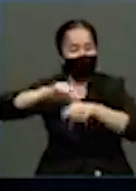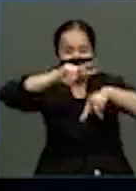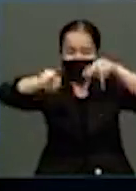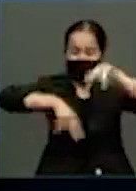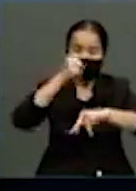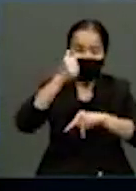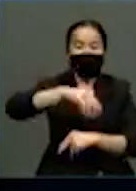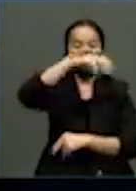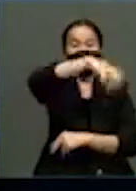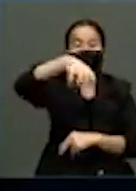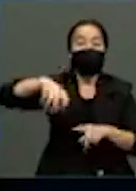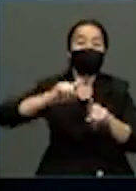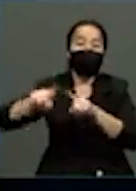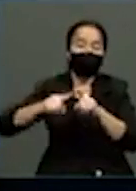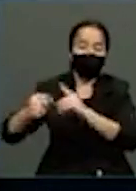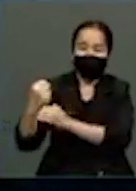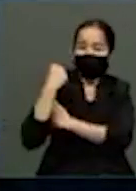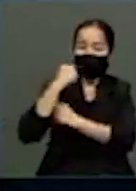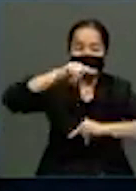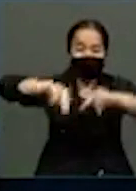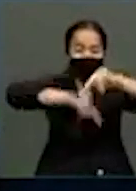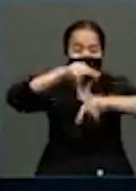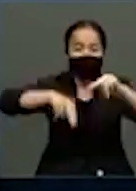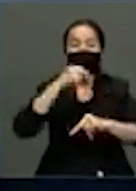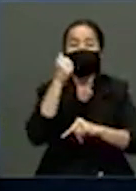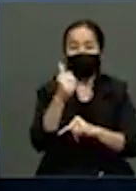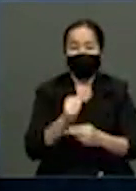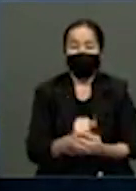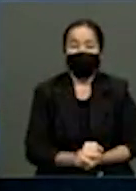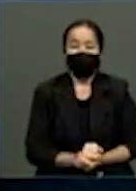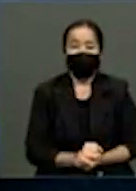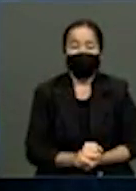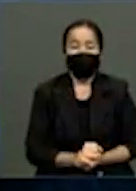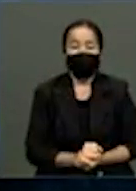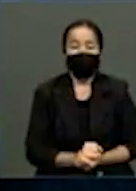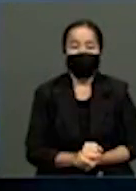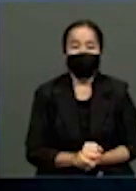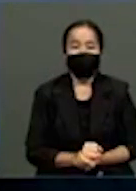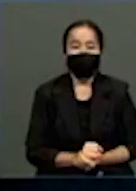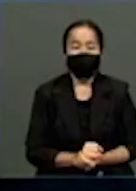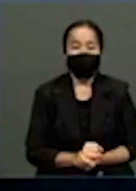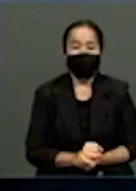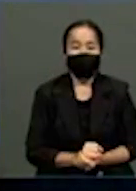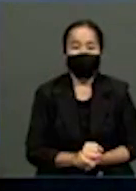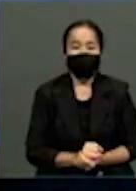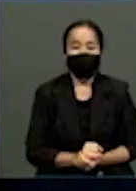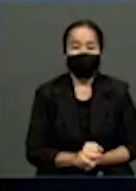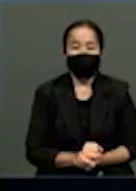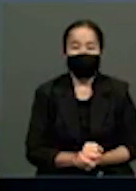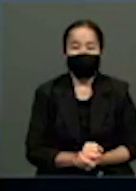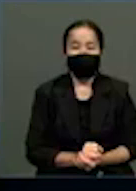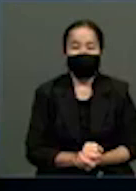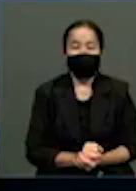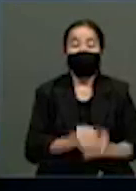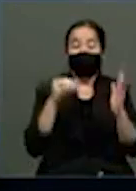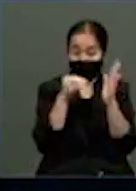ถานที่นะครับก็จะได้ช่วยกันทั้งสองส่วนนะครับมาดูในการรายงานในพื้นที่ของก